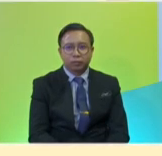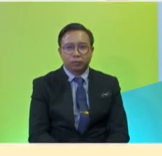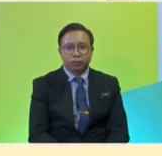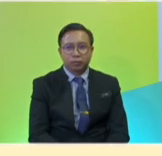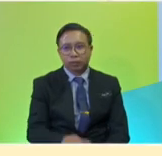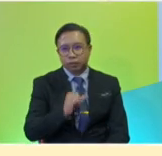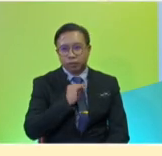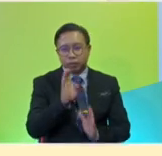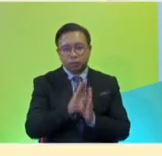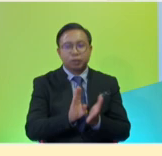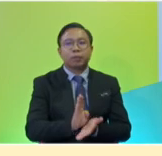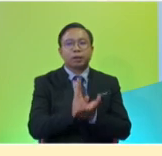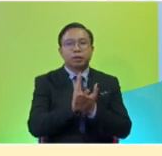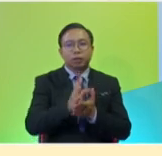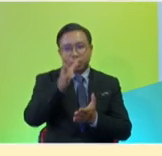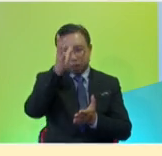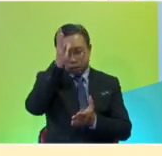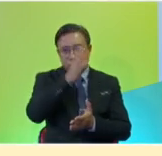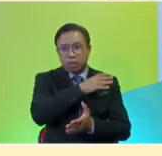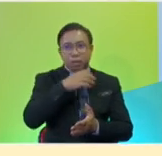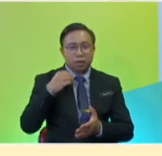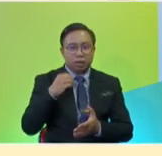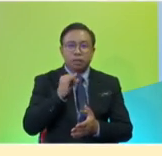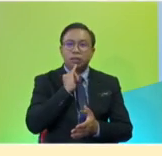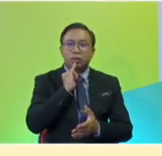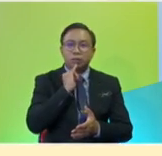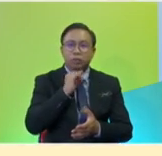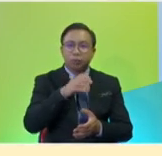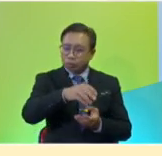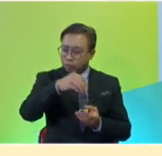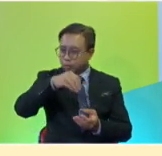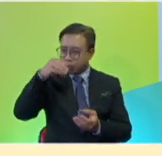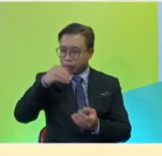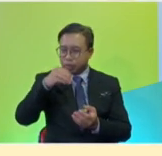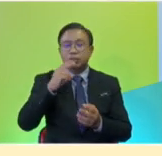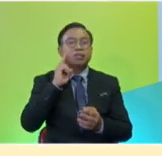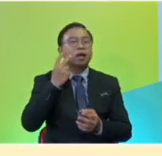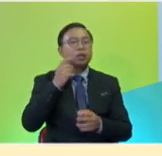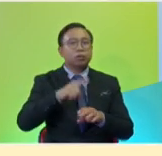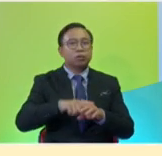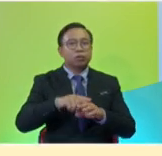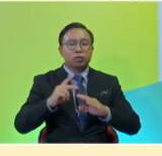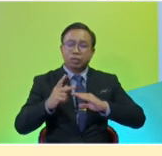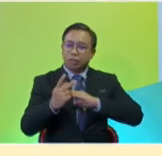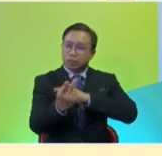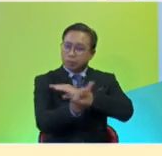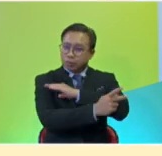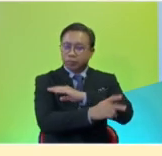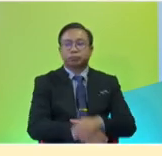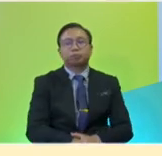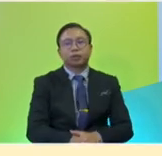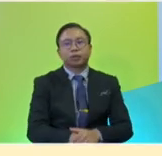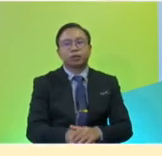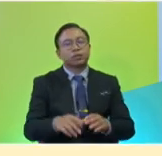saya membantu ayah dan ibu memetik sayur di kebun betul jawaban kamu